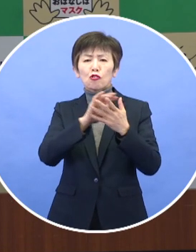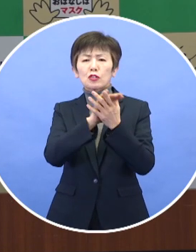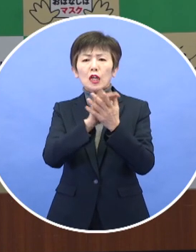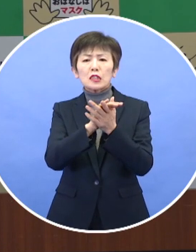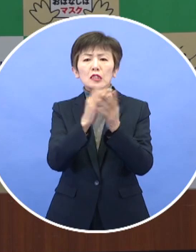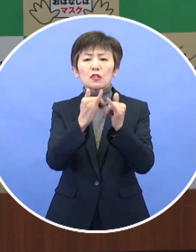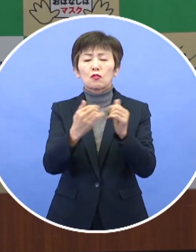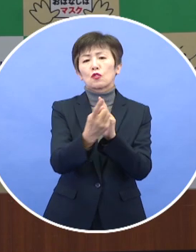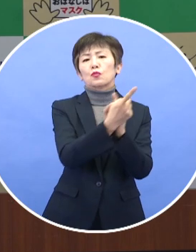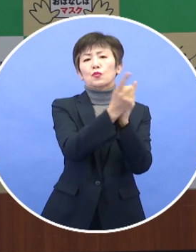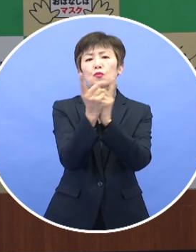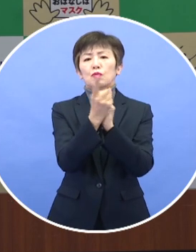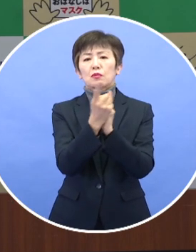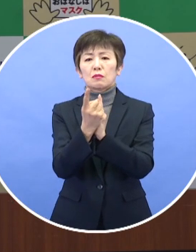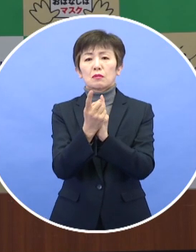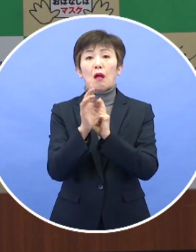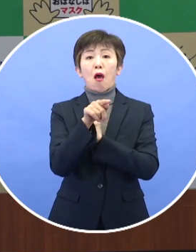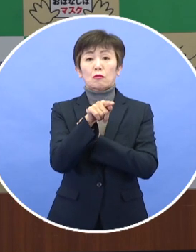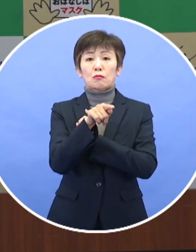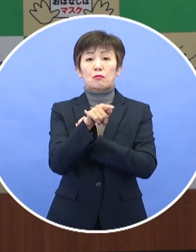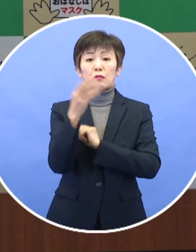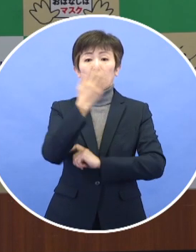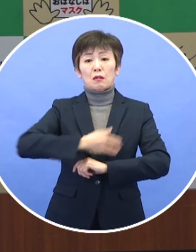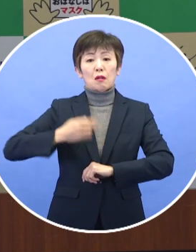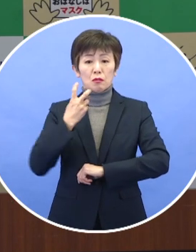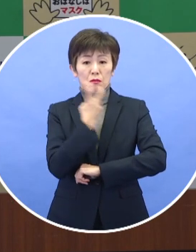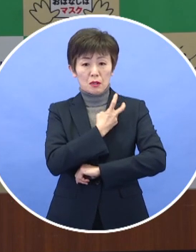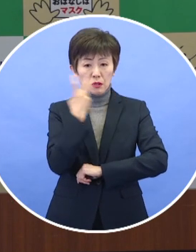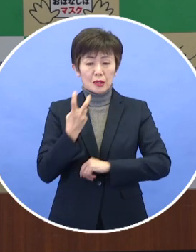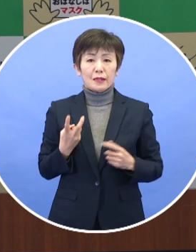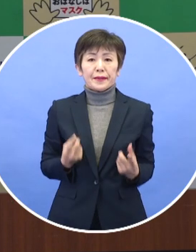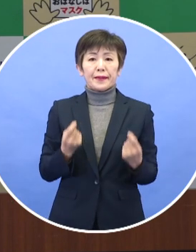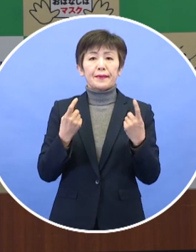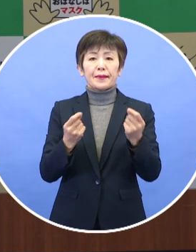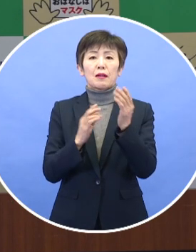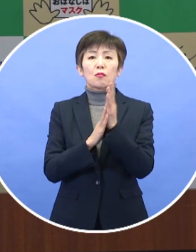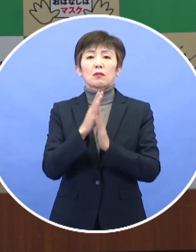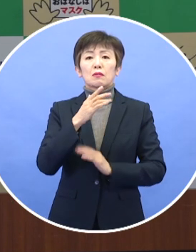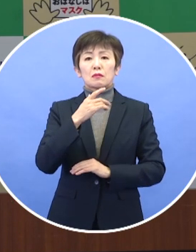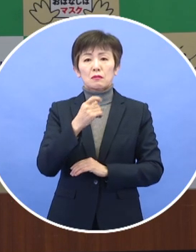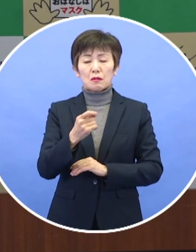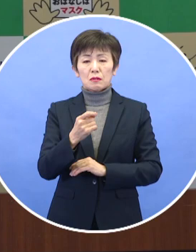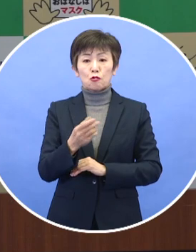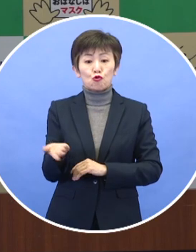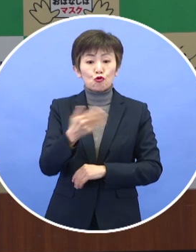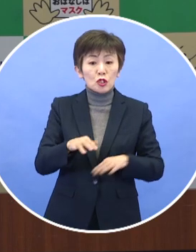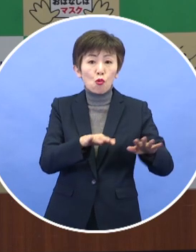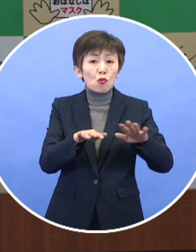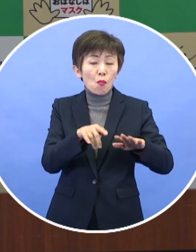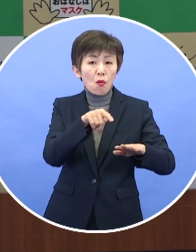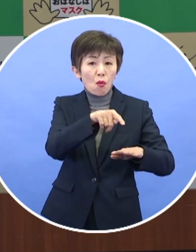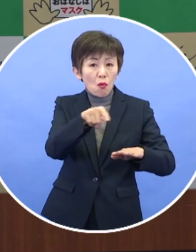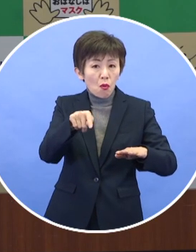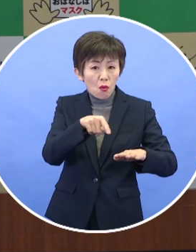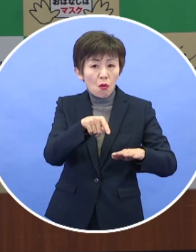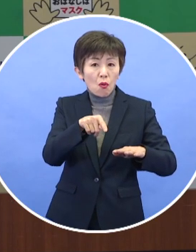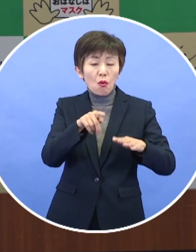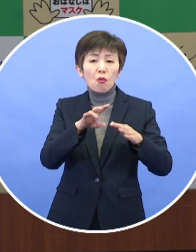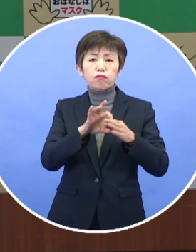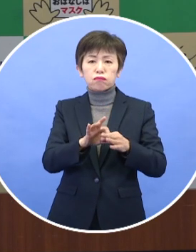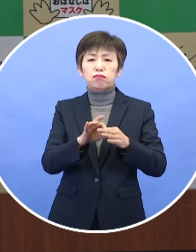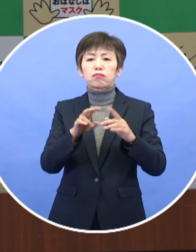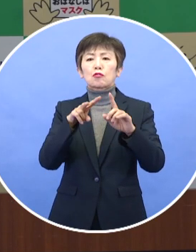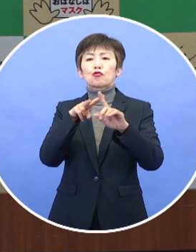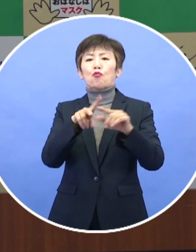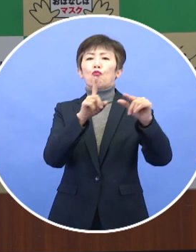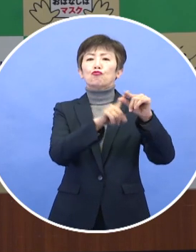ると思いますので、特に体調の管理を徹底していただきたい。それから今度子どもさん、お子さんなんかに、小中学